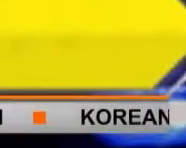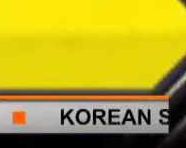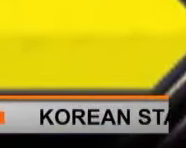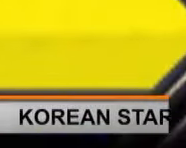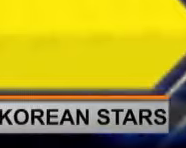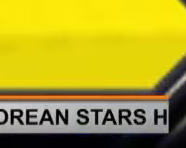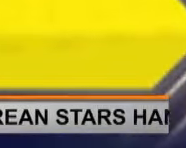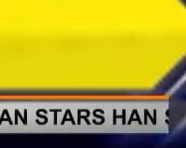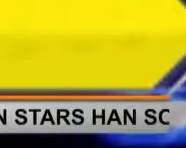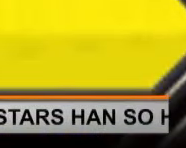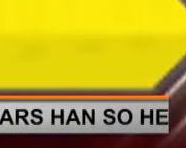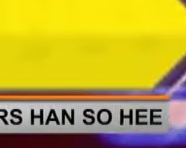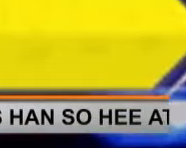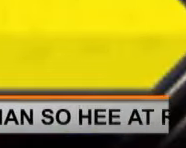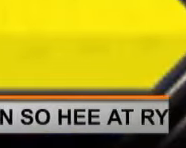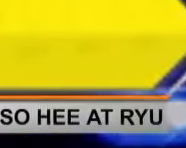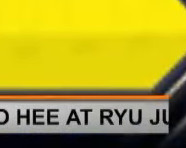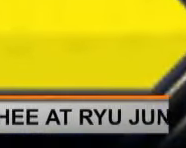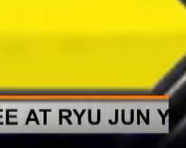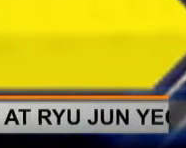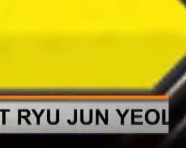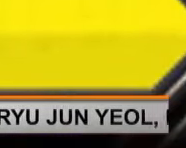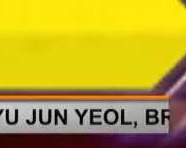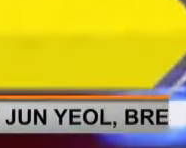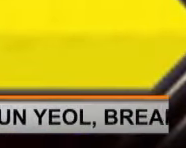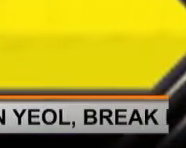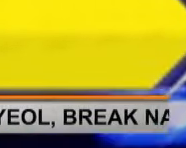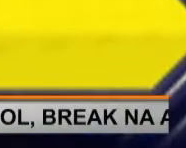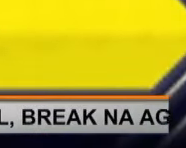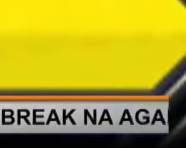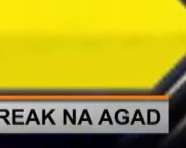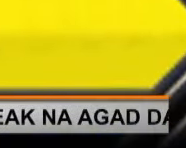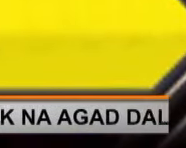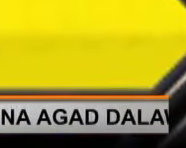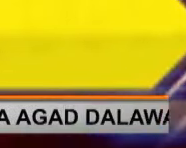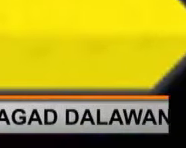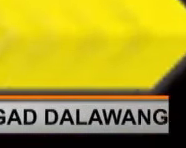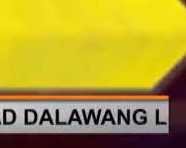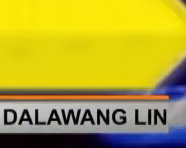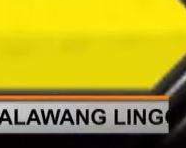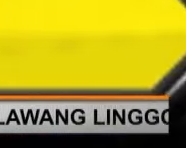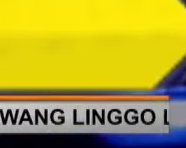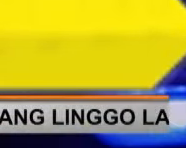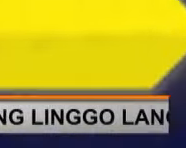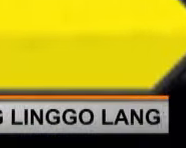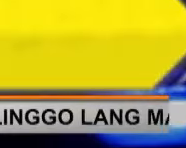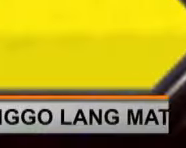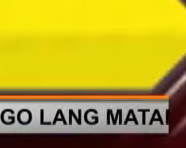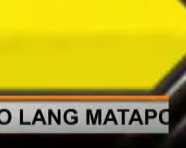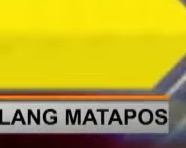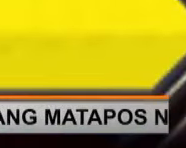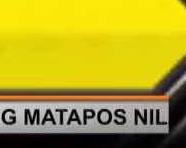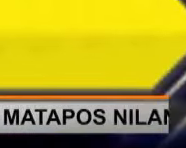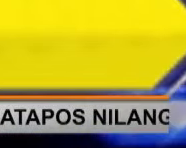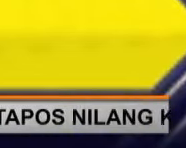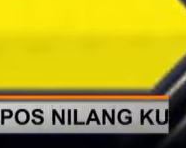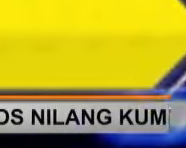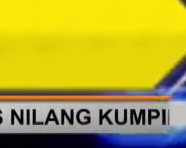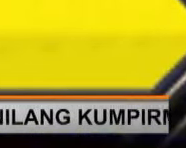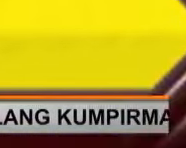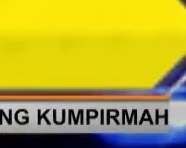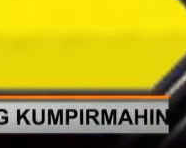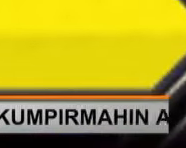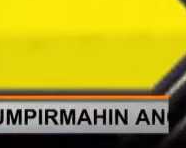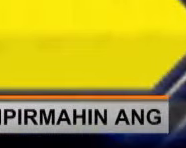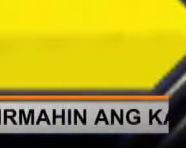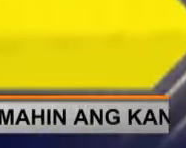Nagbenta na siya buwan suspect sa nag-undercover na pulis. Kilala umanong tulak ng droga sa lugar ang mangingisdang si Anthony Gutierrez. Na-recover sa